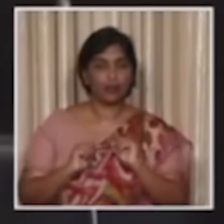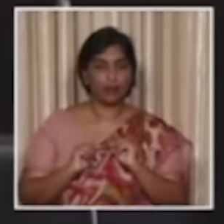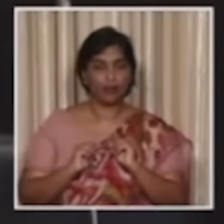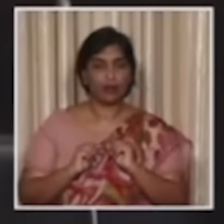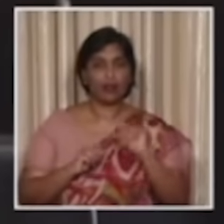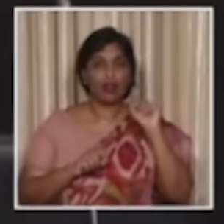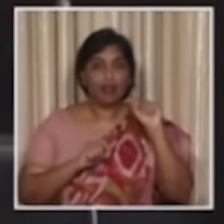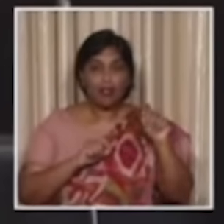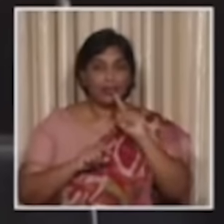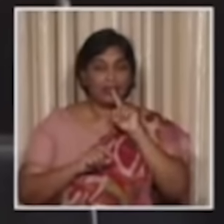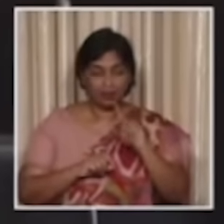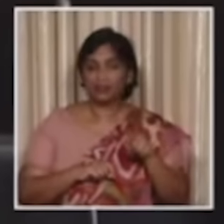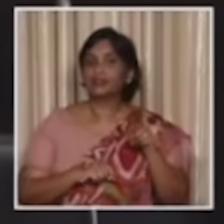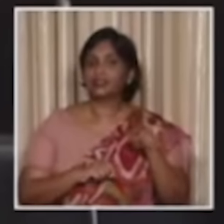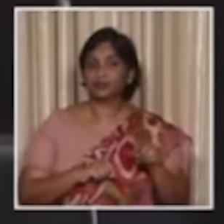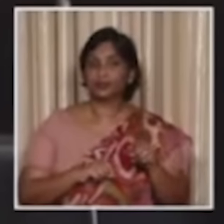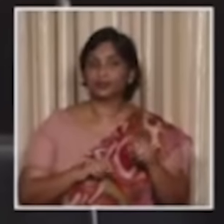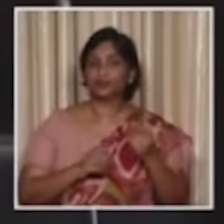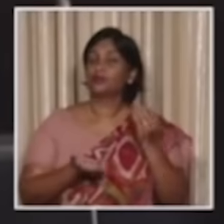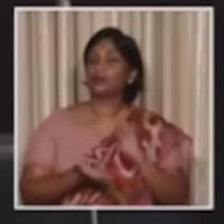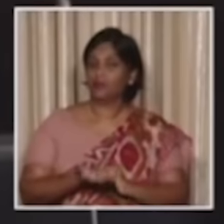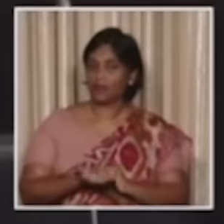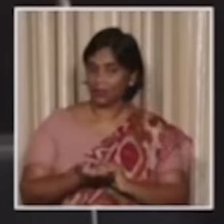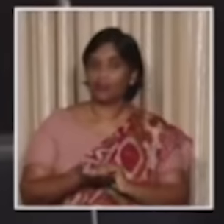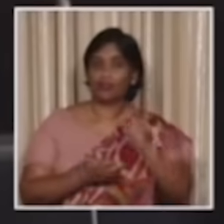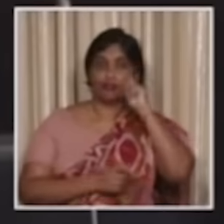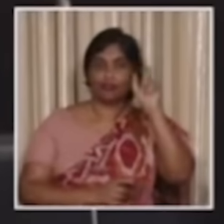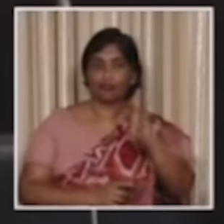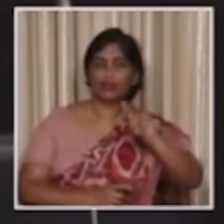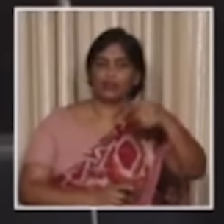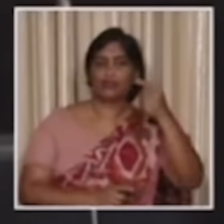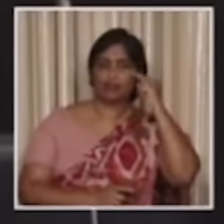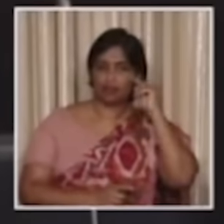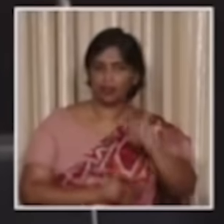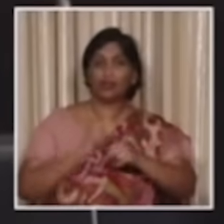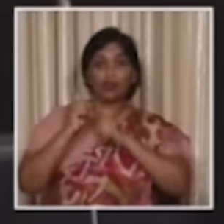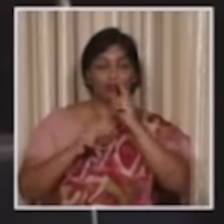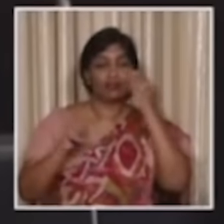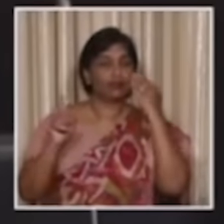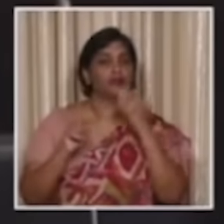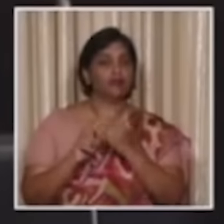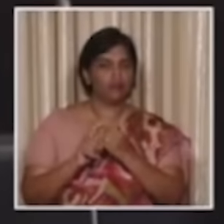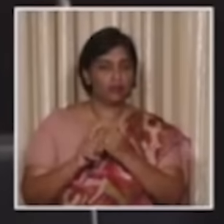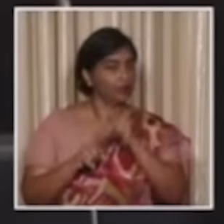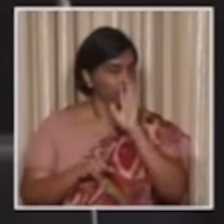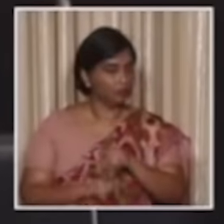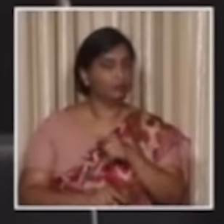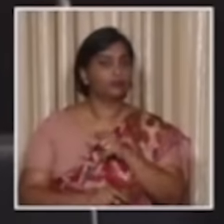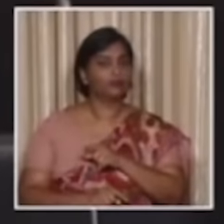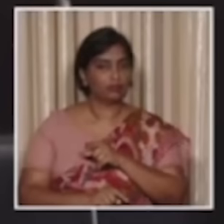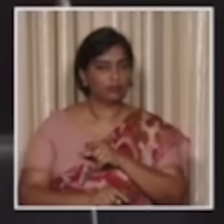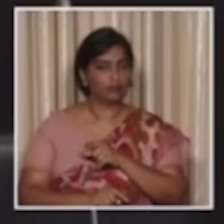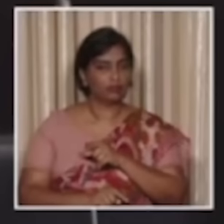මේ සොනික් කතාව විතරක් නෙවෙයි අබු හින්ද් කියලා තව ආහදේක් පිළිබඳව. මේ කතා පිළිබඳව තියෙන මේ